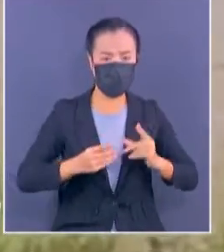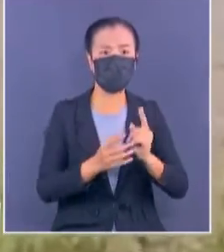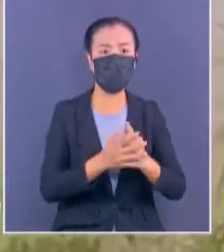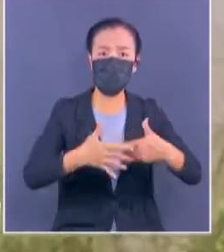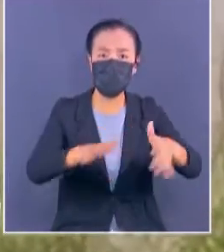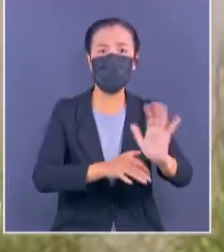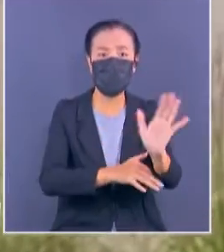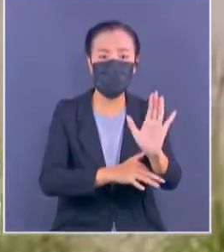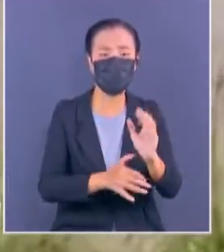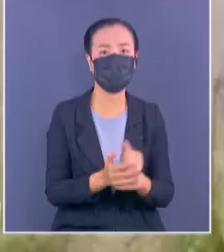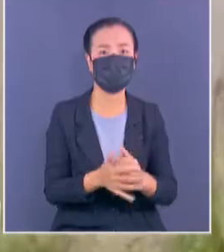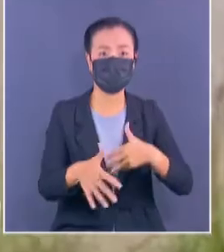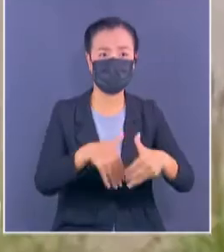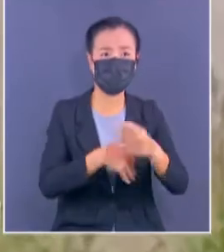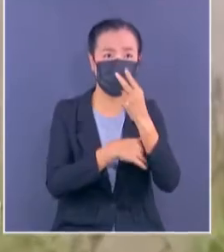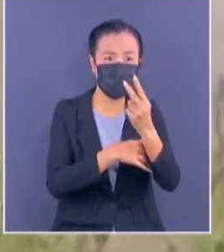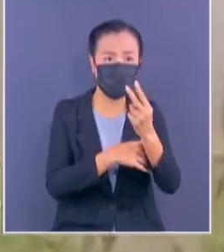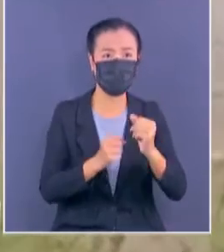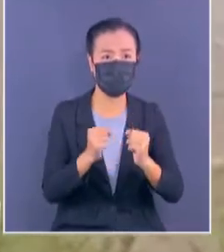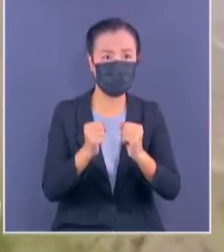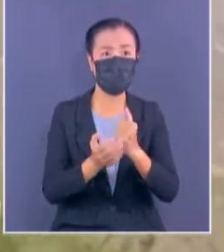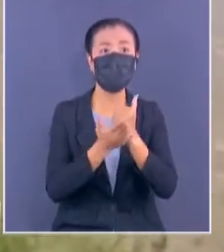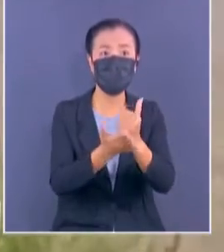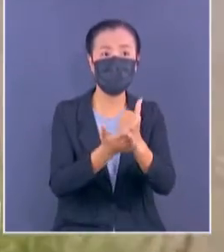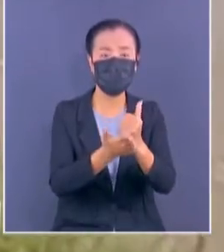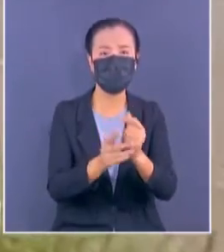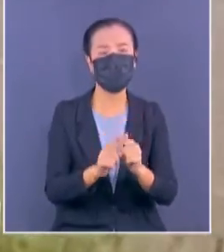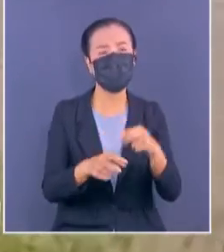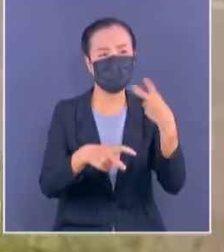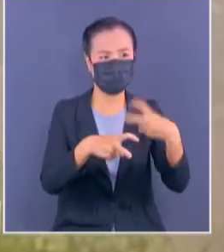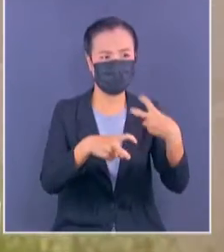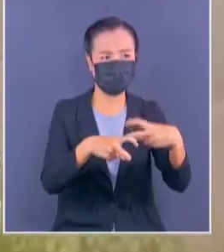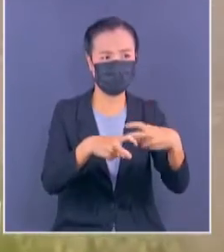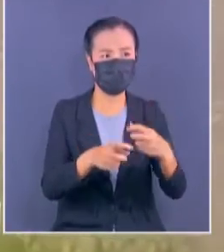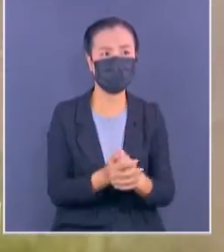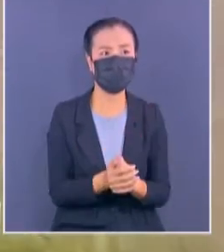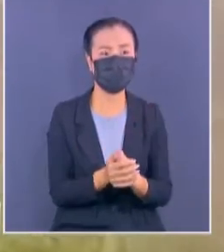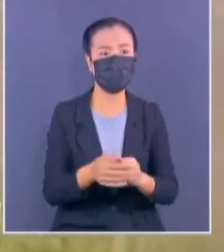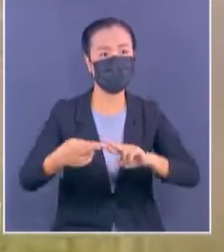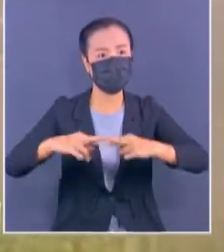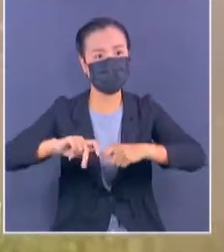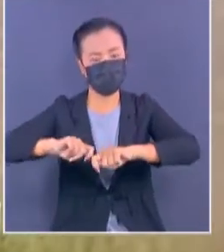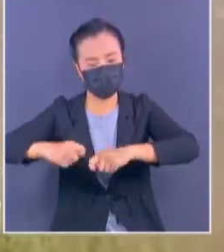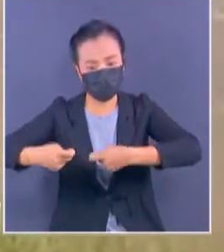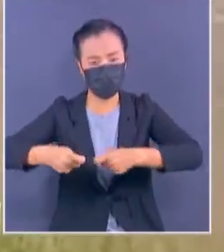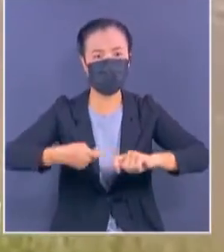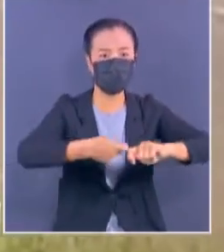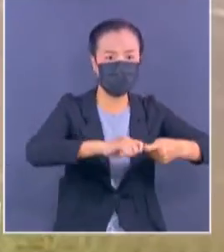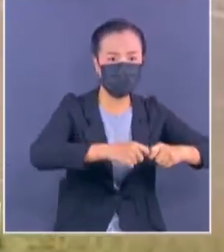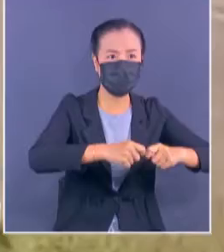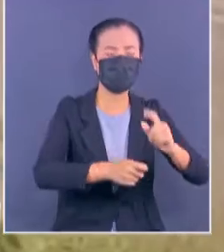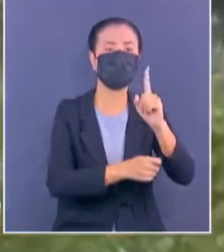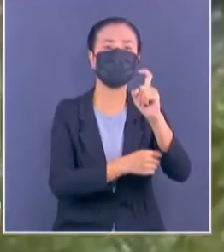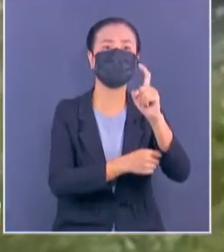าเด็ดขาดชาวบ้านที่พบเห็นเขาก็พยายามช่วยเหลือแต่ช่วยลำบากอ ่ ะทั้งผูกเชือกเพื่อดึงแพเอาไว้แต่ก็เอาไม่อ